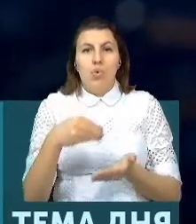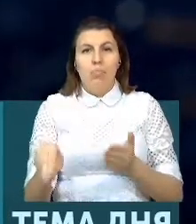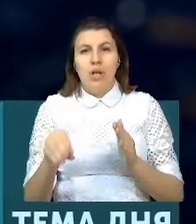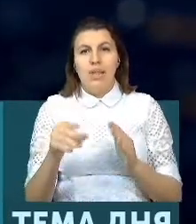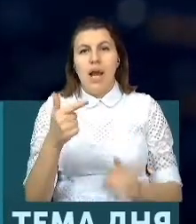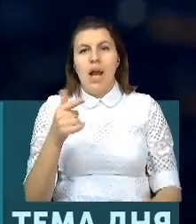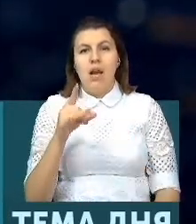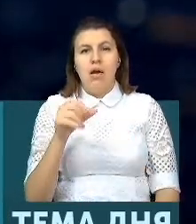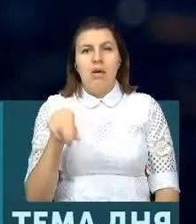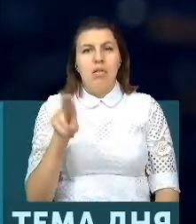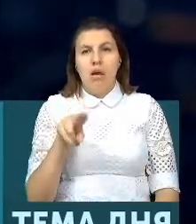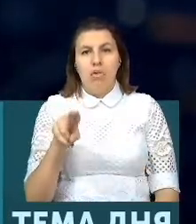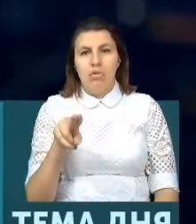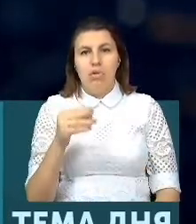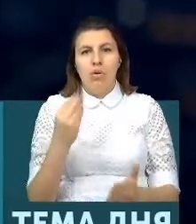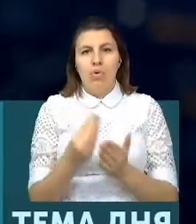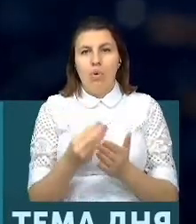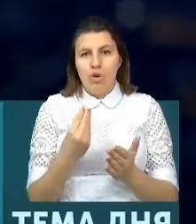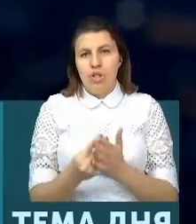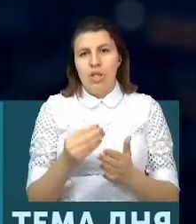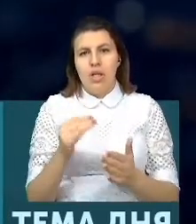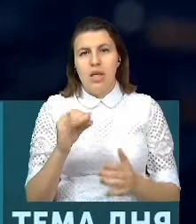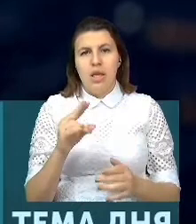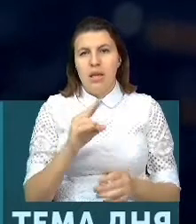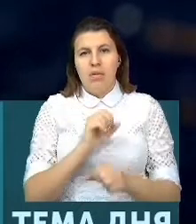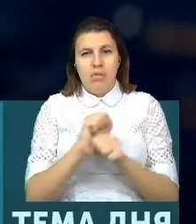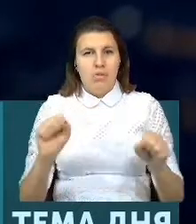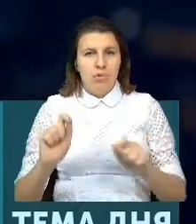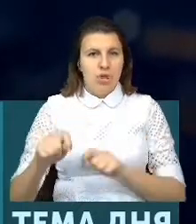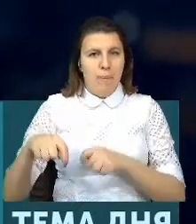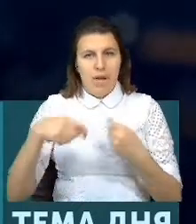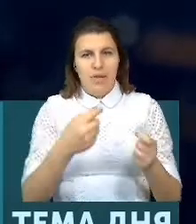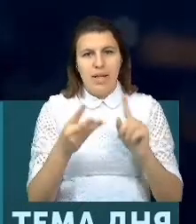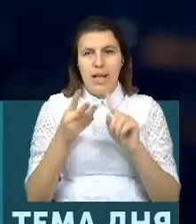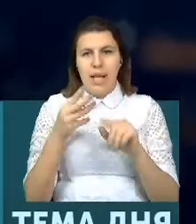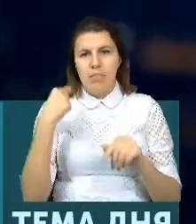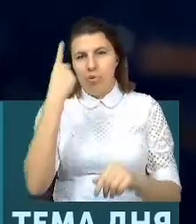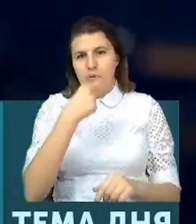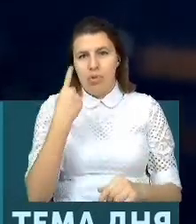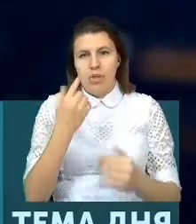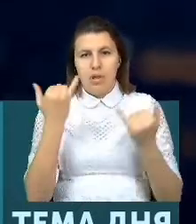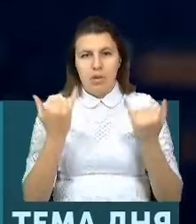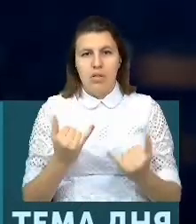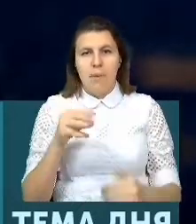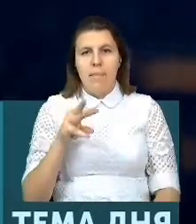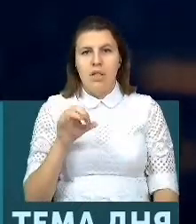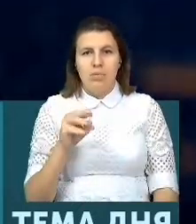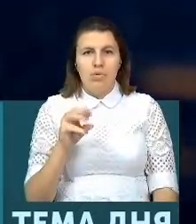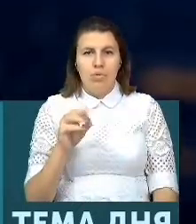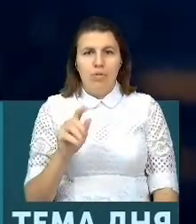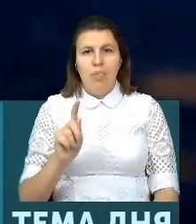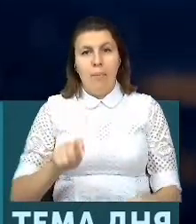підлягає передачі третім особам. Наразі Максим Трунов планує передати обладнання іншій